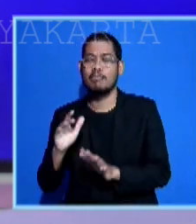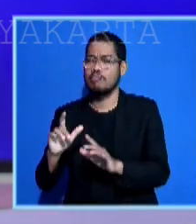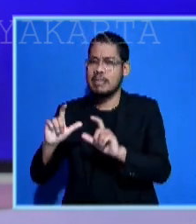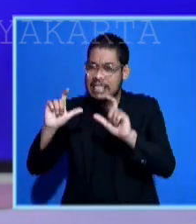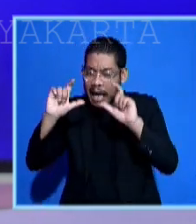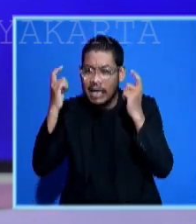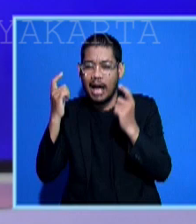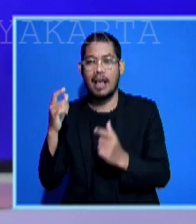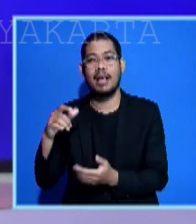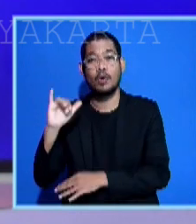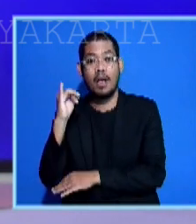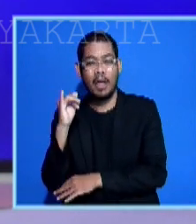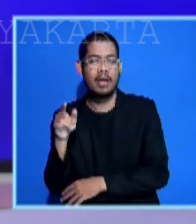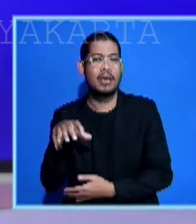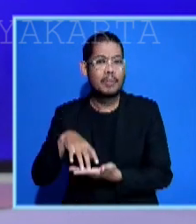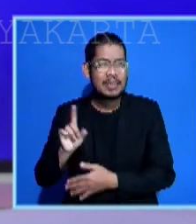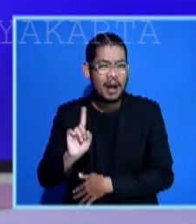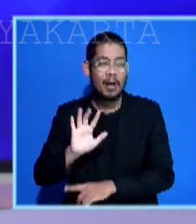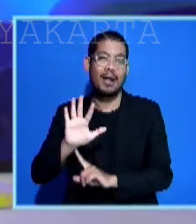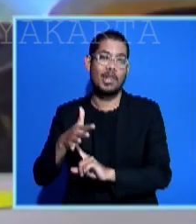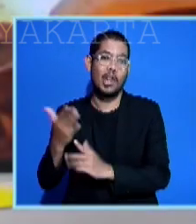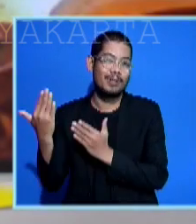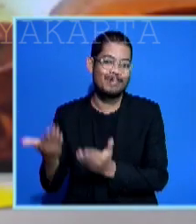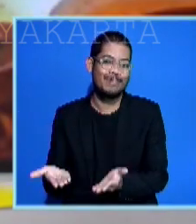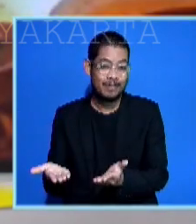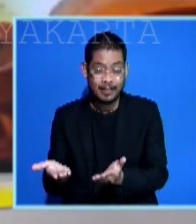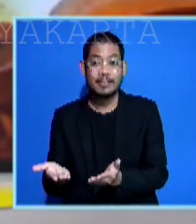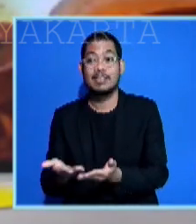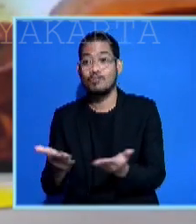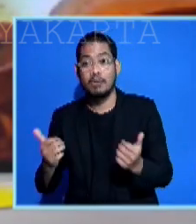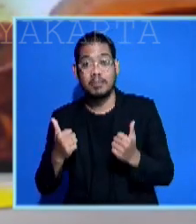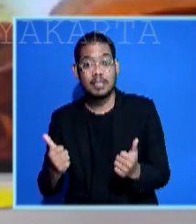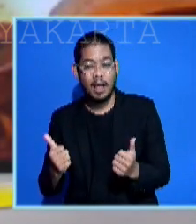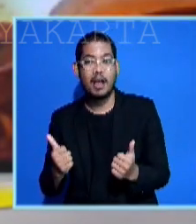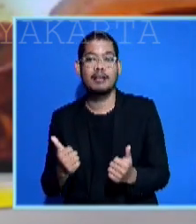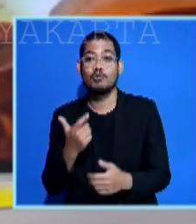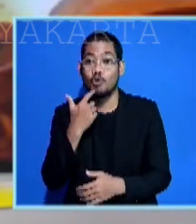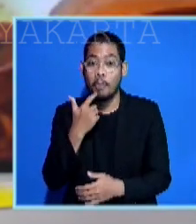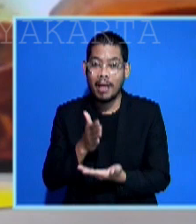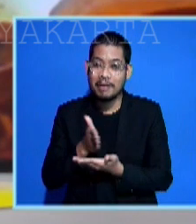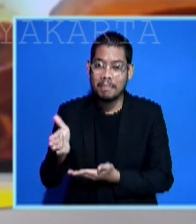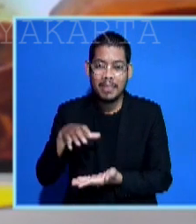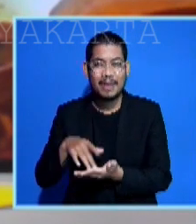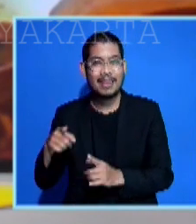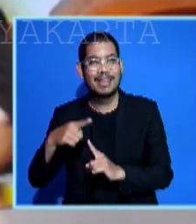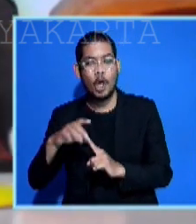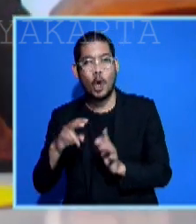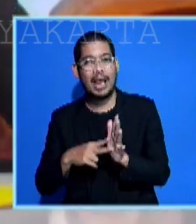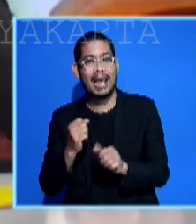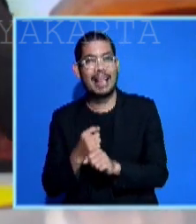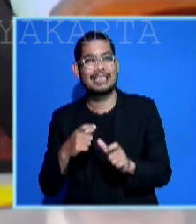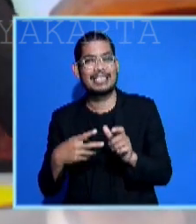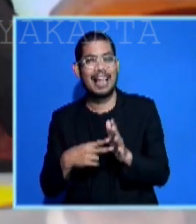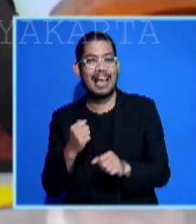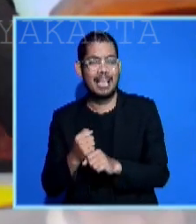di Kabupaten Bantul, daerah istimewa Yogyakarta. Dan Anda dapat mencoba tongseng legendaris asal Kabupaten Bantul saat ini. Selain